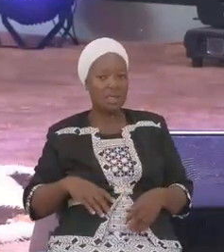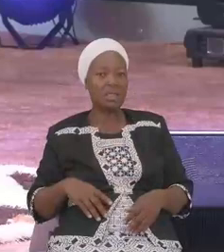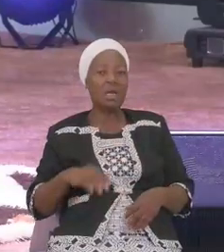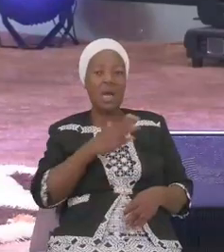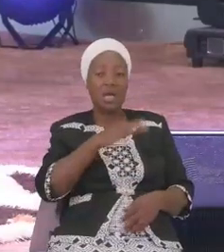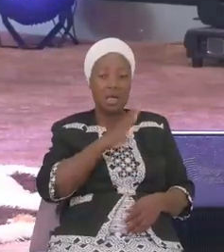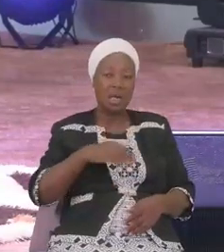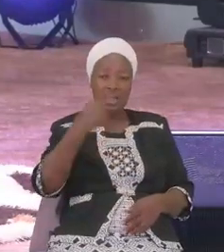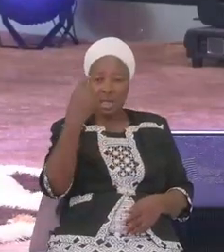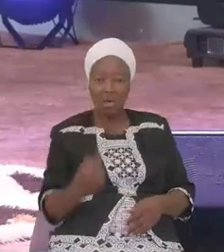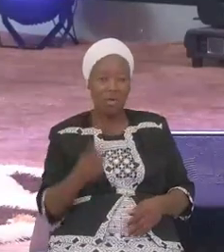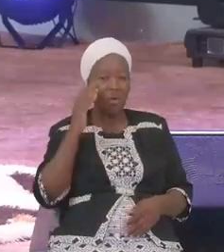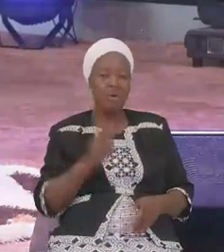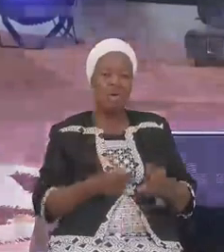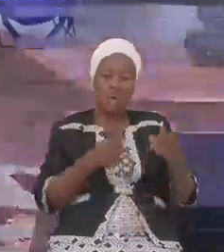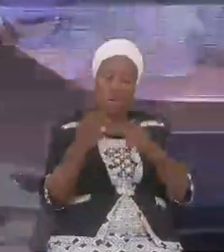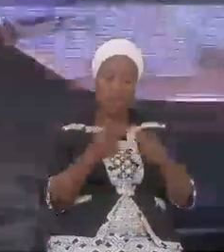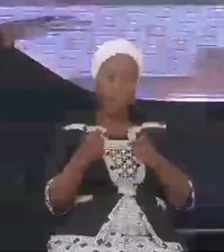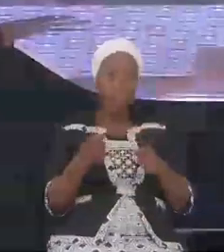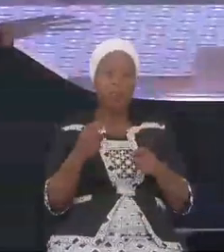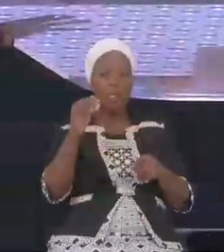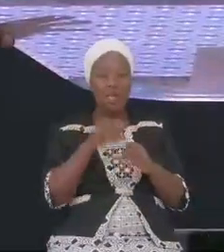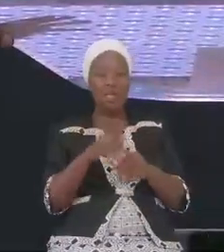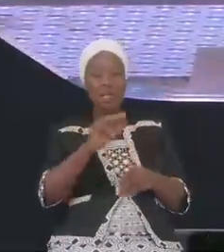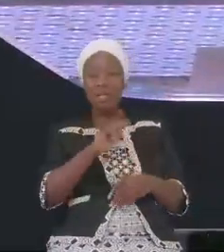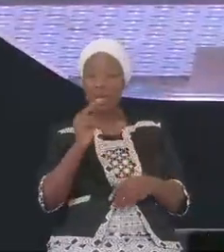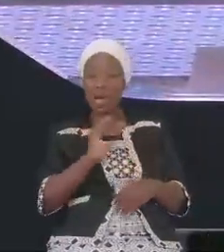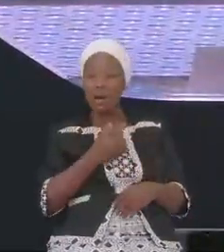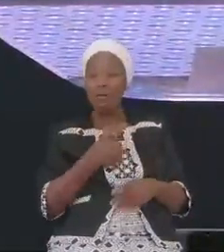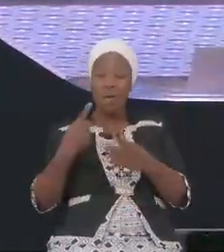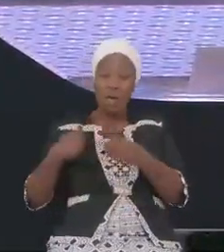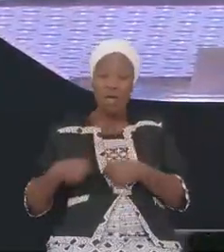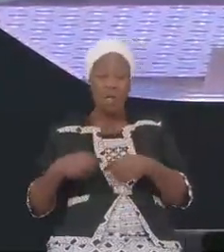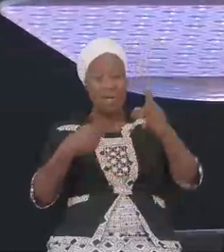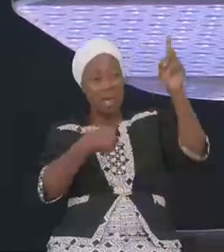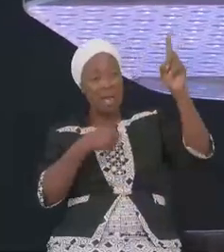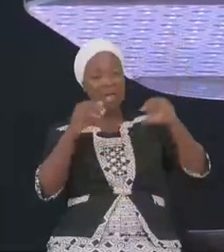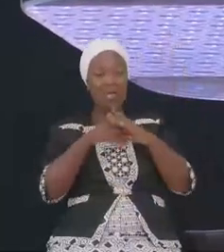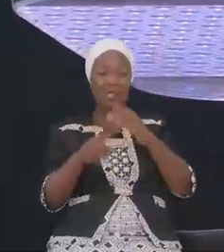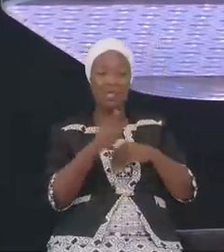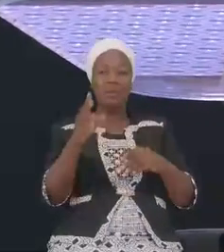seul, règne et gouverne notre vie.